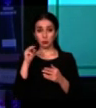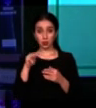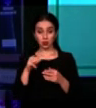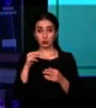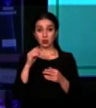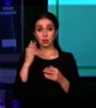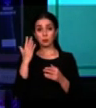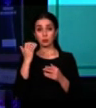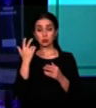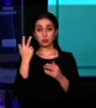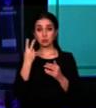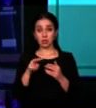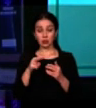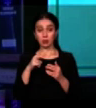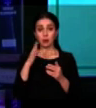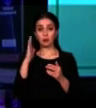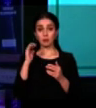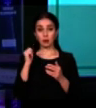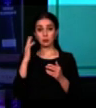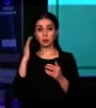223-betning 520 va